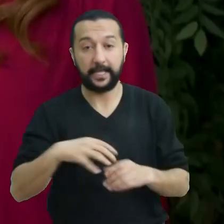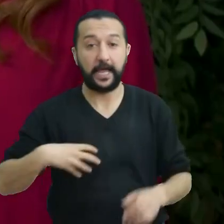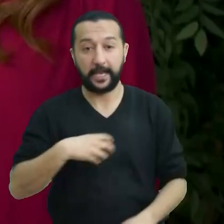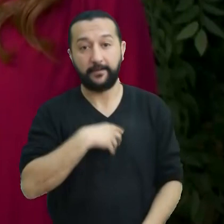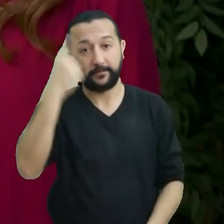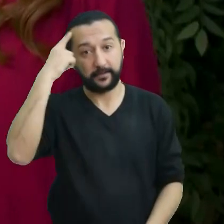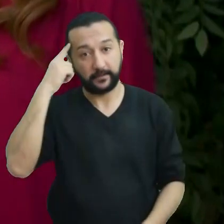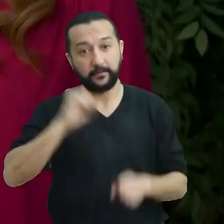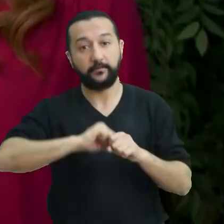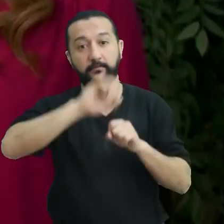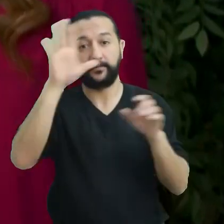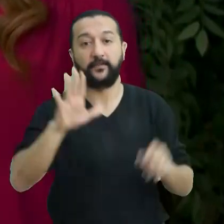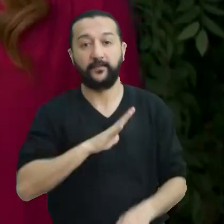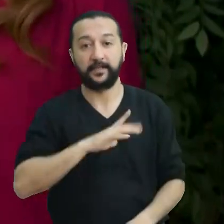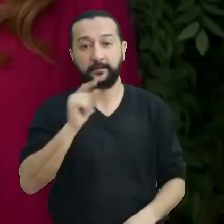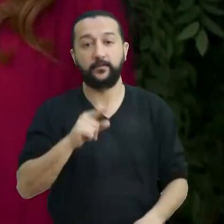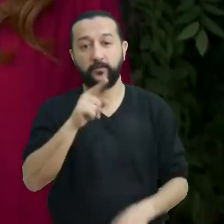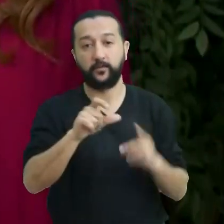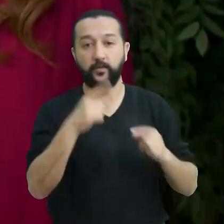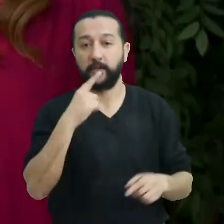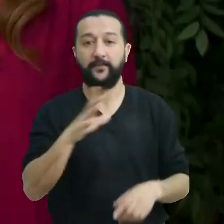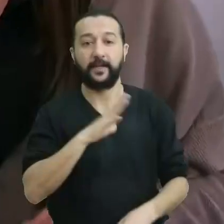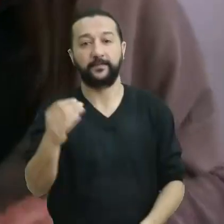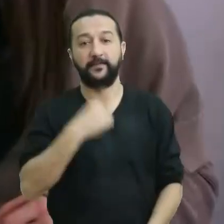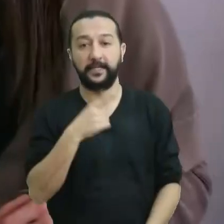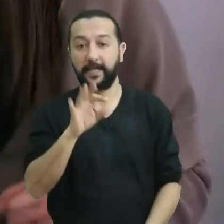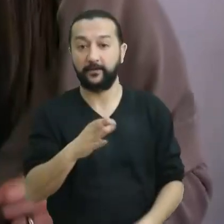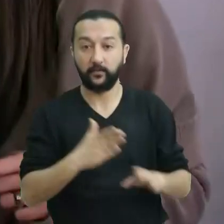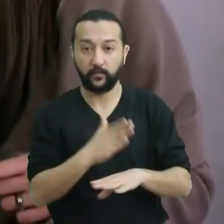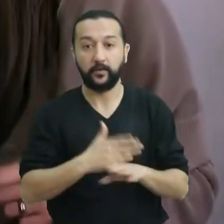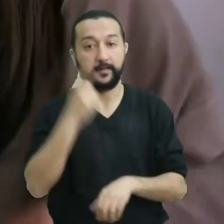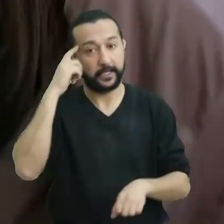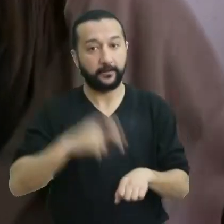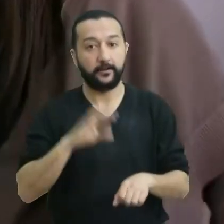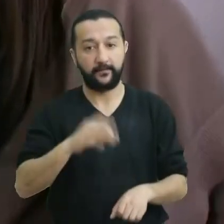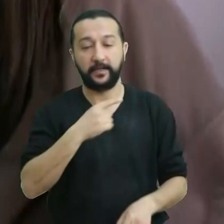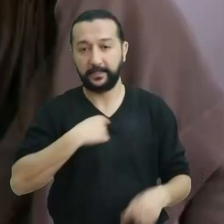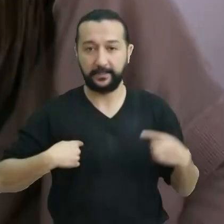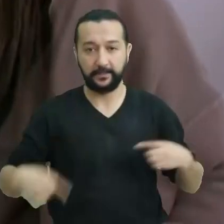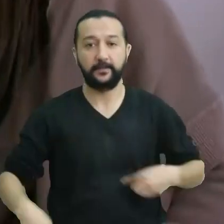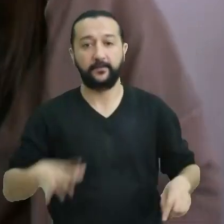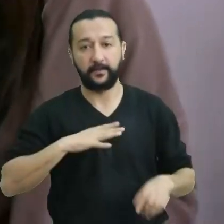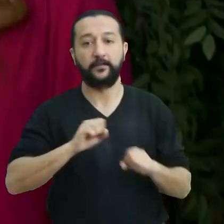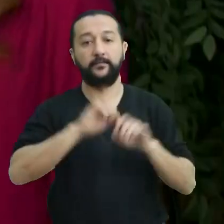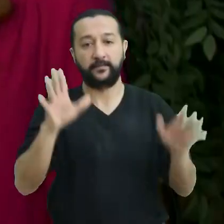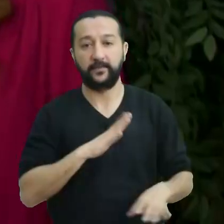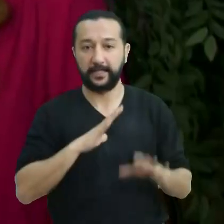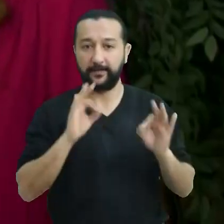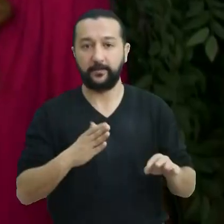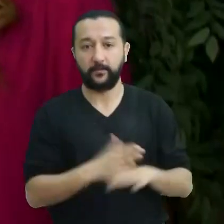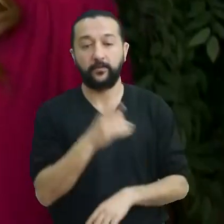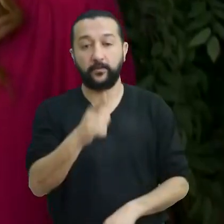annemin saçlarında birkaç konfeti parçası vardı. Şükrü'ye söyledim onda varmış verdi. Evet evet doğru ben de hatırlıyorum. Şöyle birkaç yerinde vardı konfeti parçası. Ay,